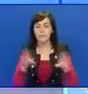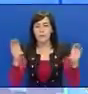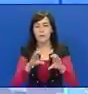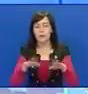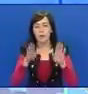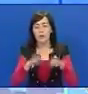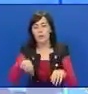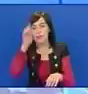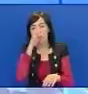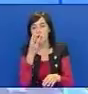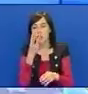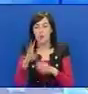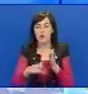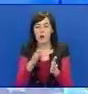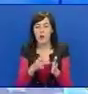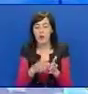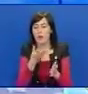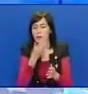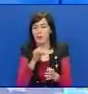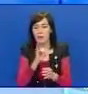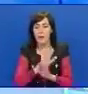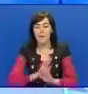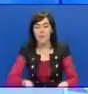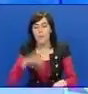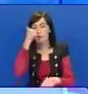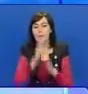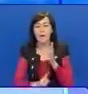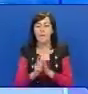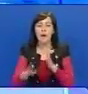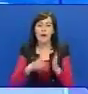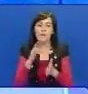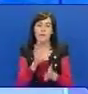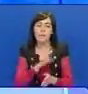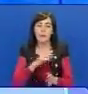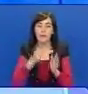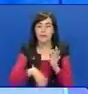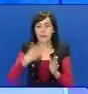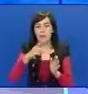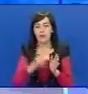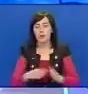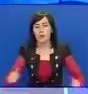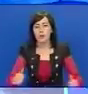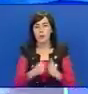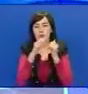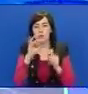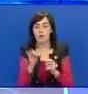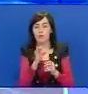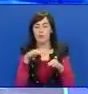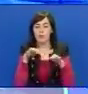орындары еліміздегі үшінші шаһардың ажарын құртып тұр. Жыл басынан бері қаламызда орын алған 757 жол көлік оқиғасының